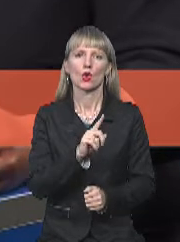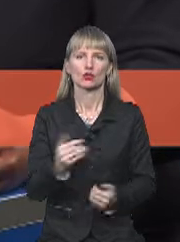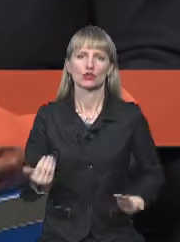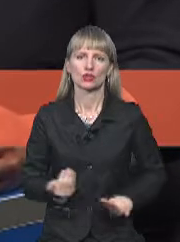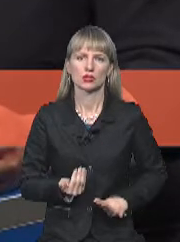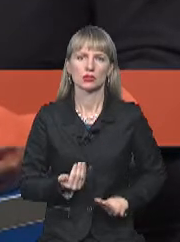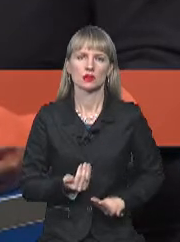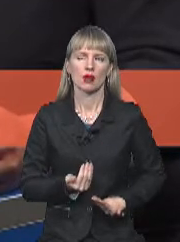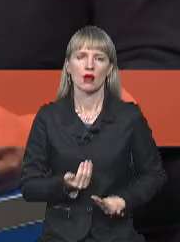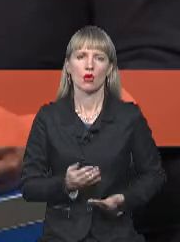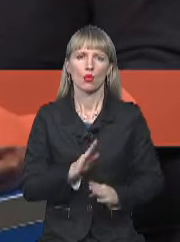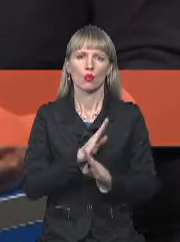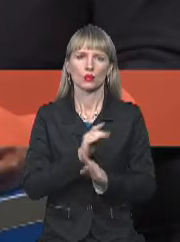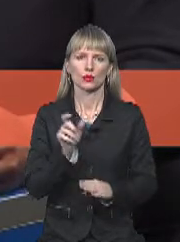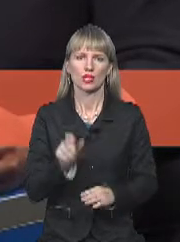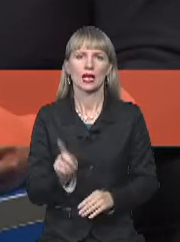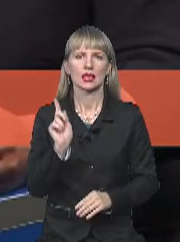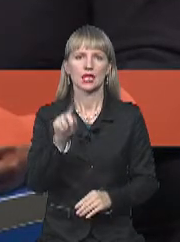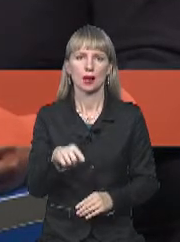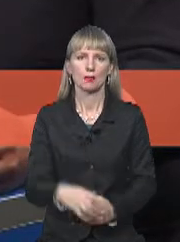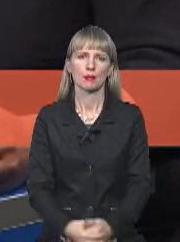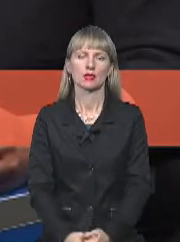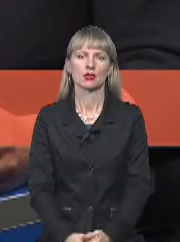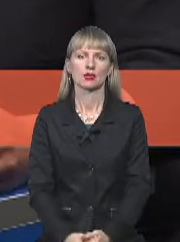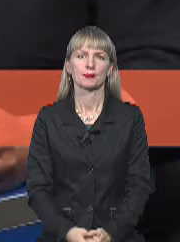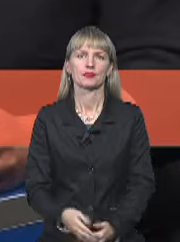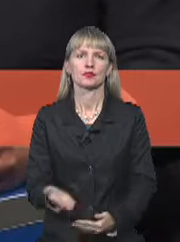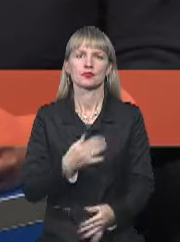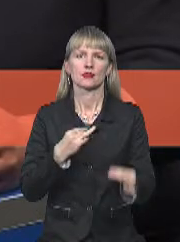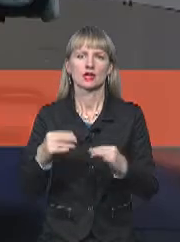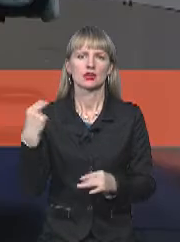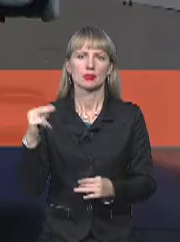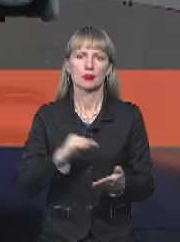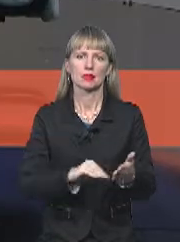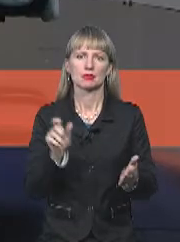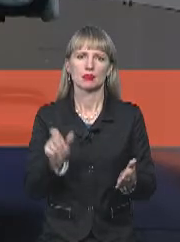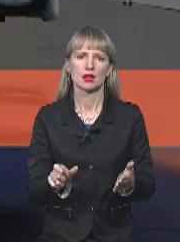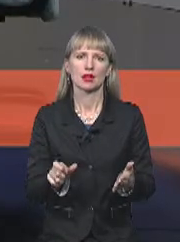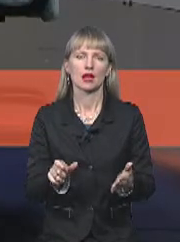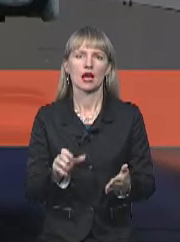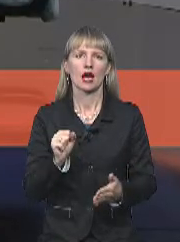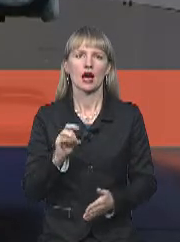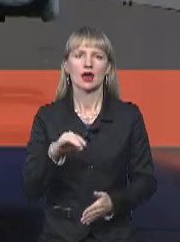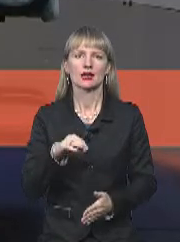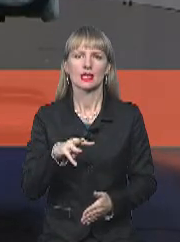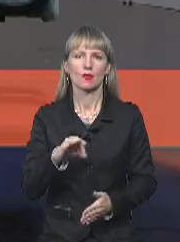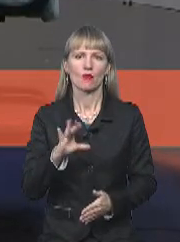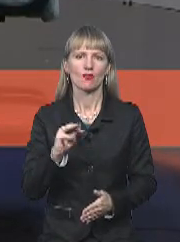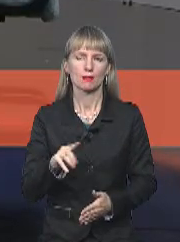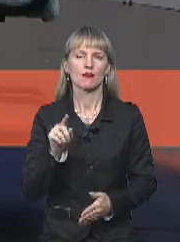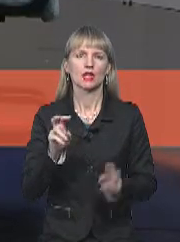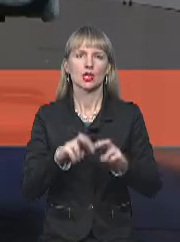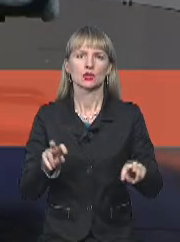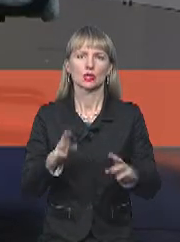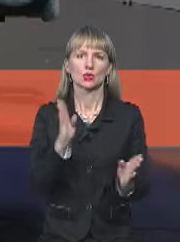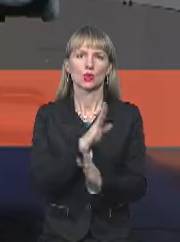загублене там. Ми поспілкувалися з запорізьким письменником Борисом Артемовим. Він